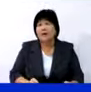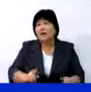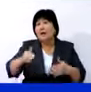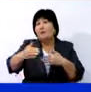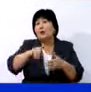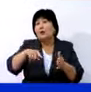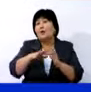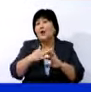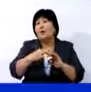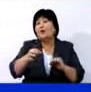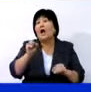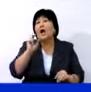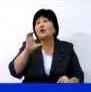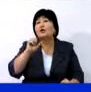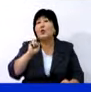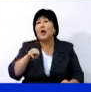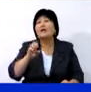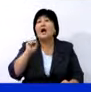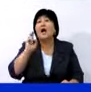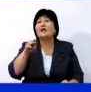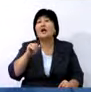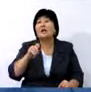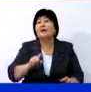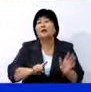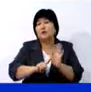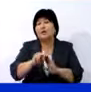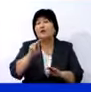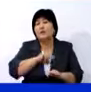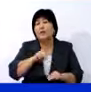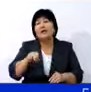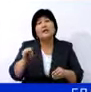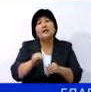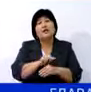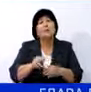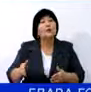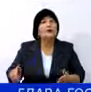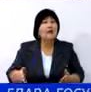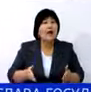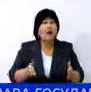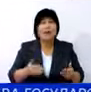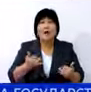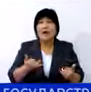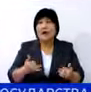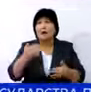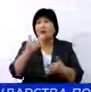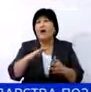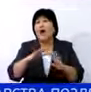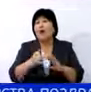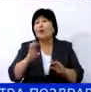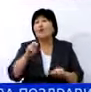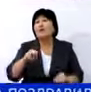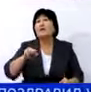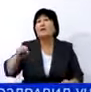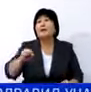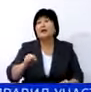пригородных аульных округах Ахсуат и Акжарма также кипит работа. Здесь ремонтируются дороги. В рамках программы «Аул Ельбисыга»